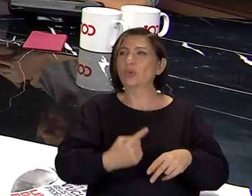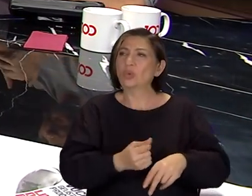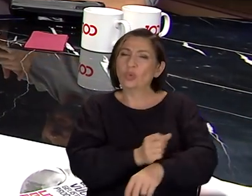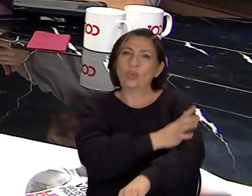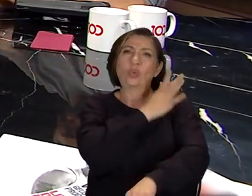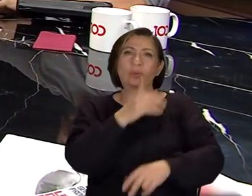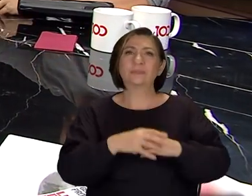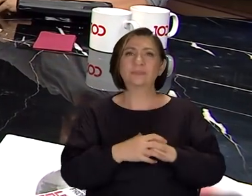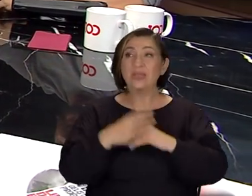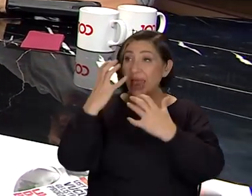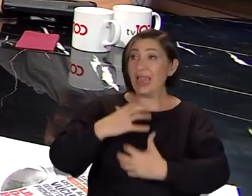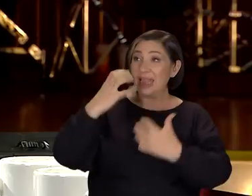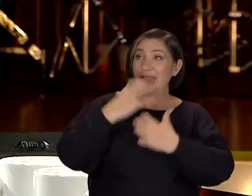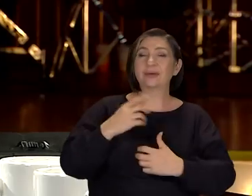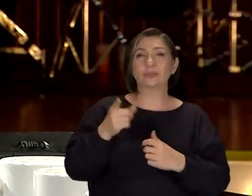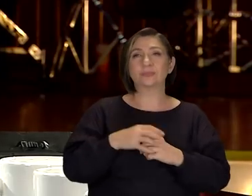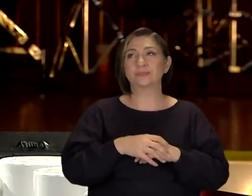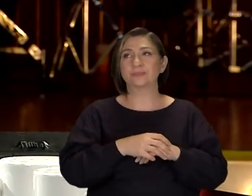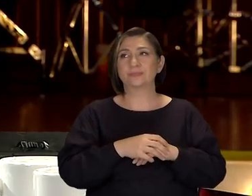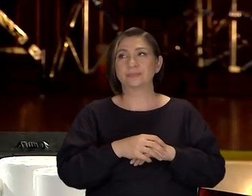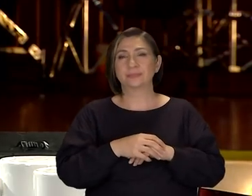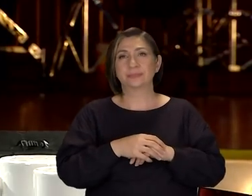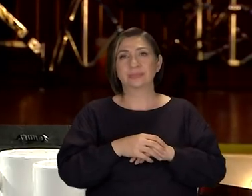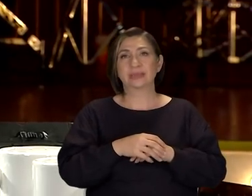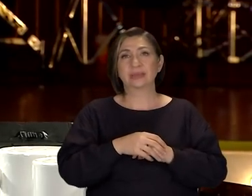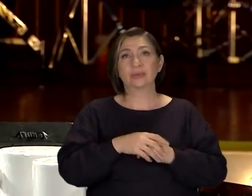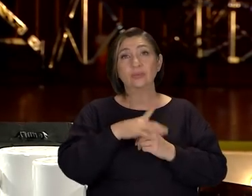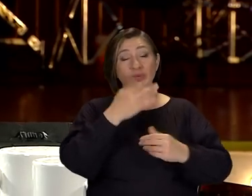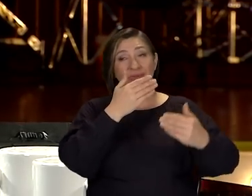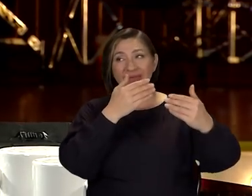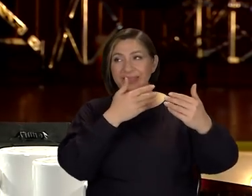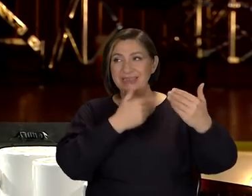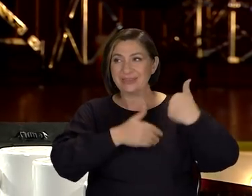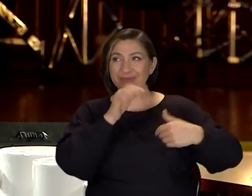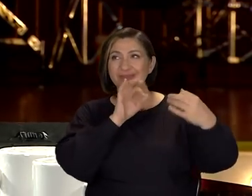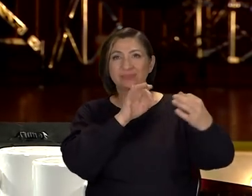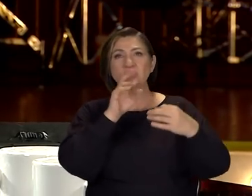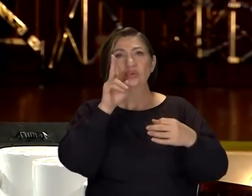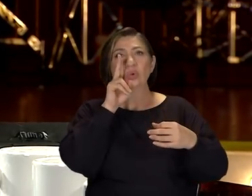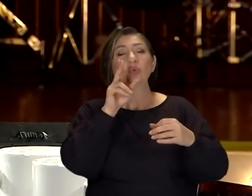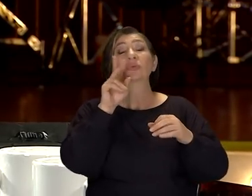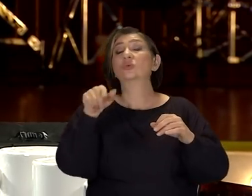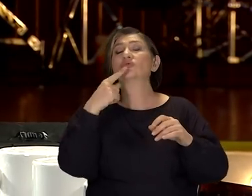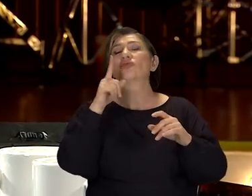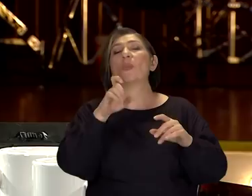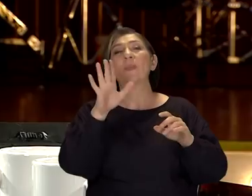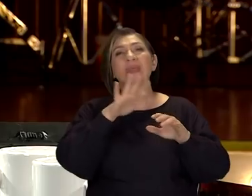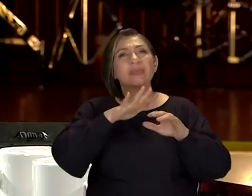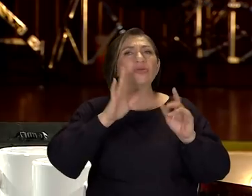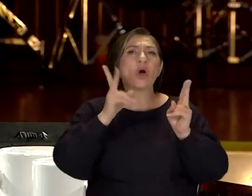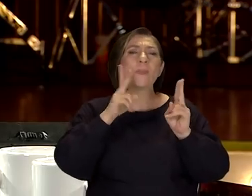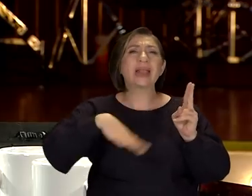ilgi. Hmm. Peki bu ilişkilerinde bugüne kadar, son ilişkinle ilgili sormuyorum ama